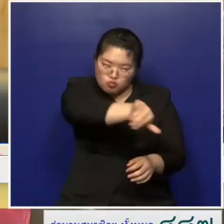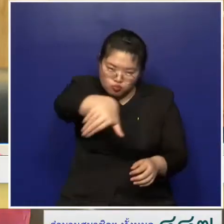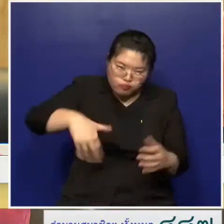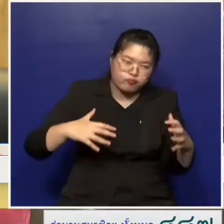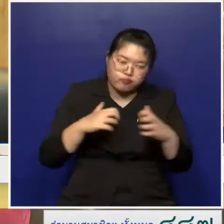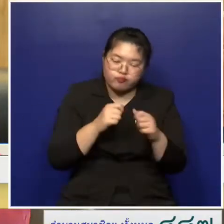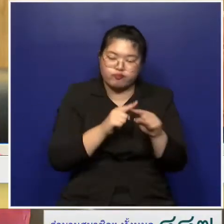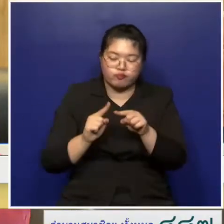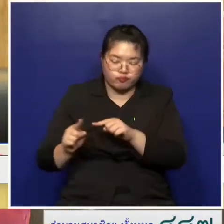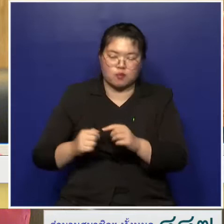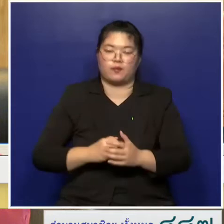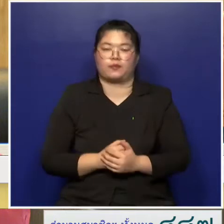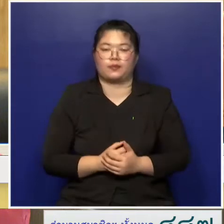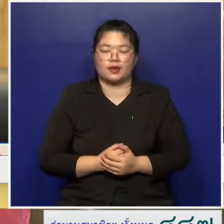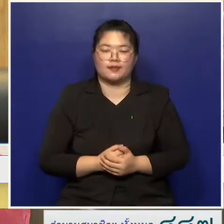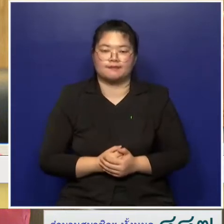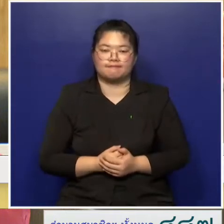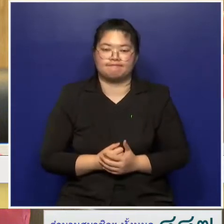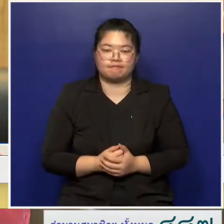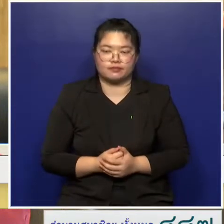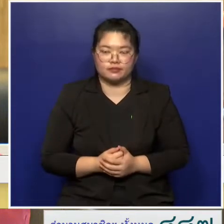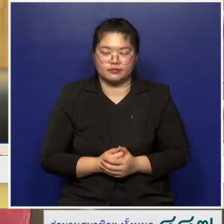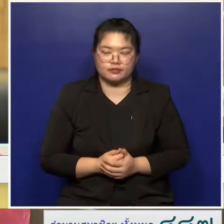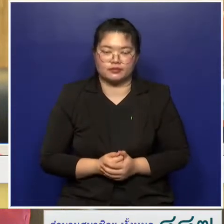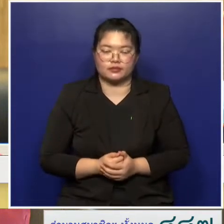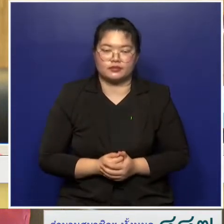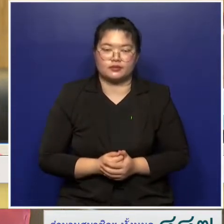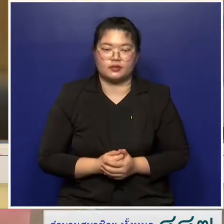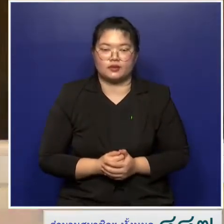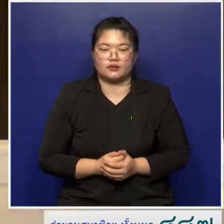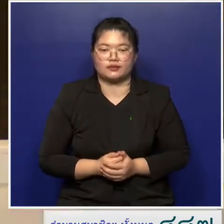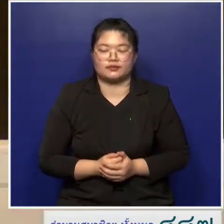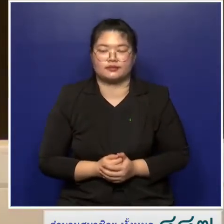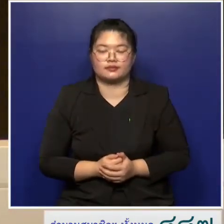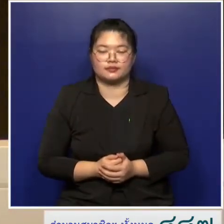ต่ไปเชิญท่านวัชัย ตามด้วยทานสิ purephong ราศมีครับอ